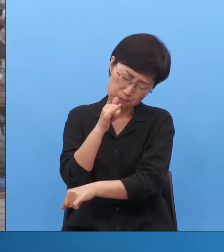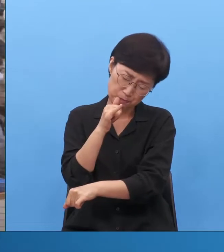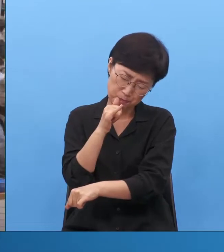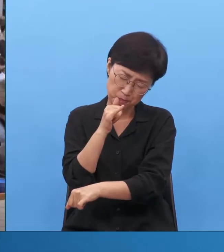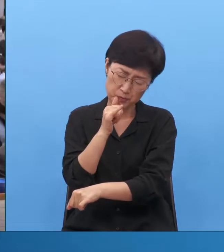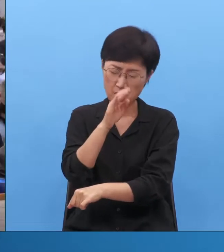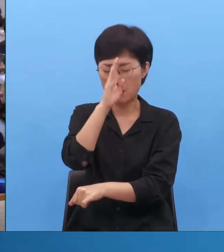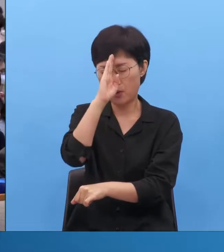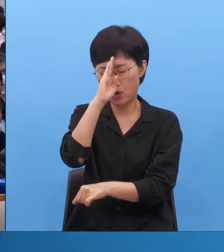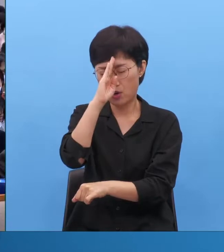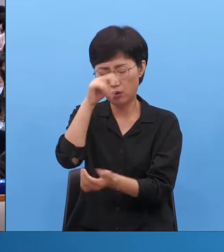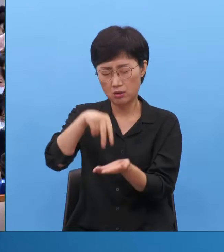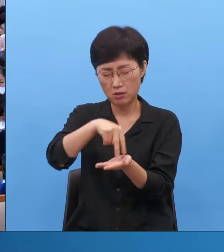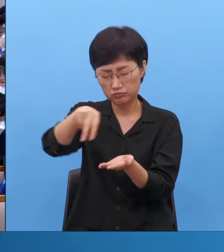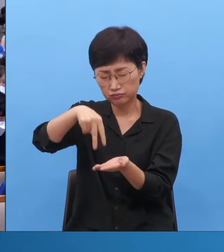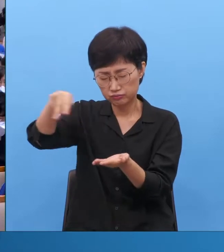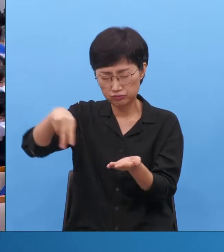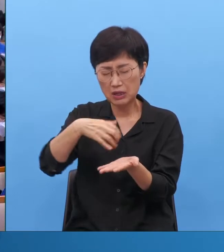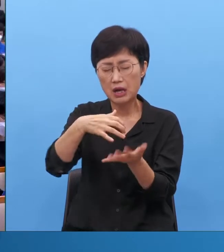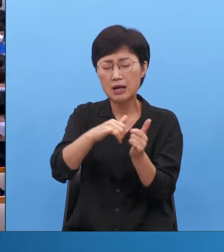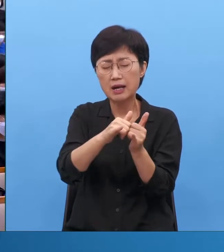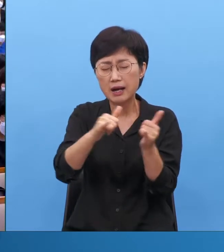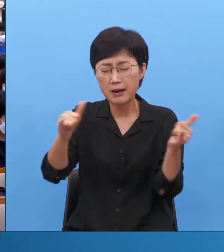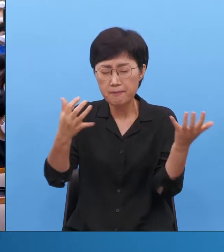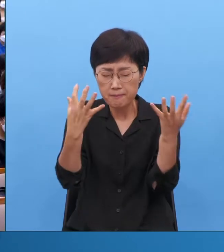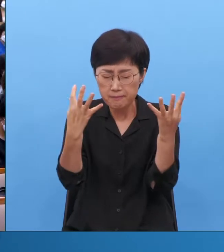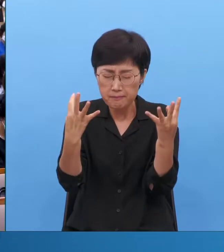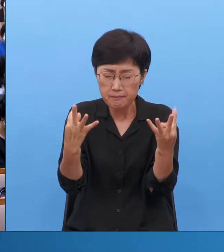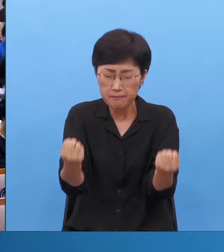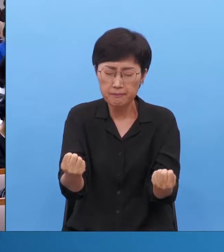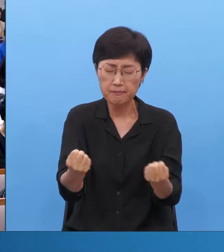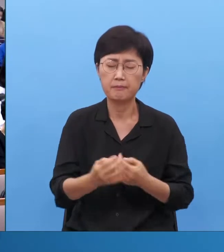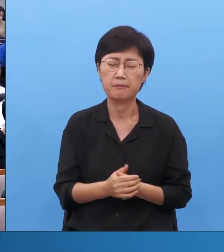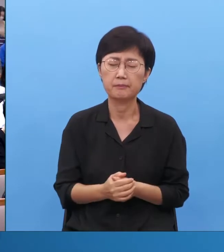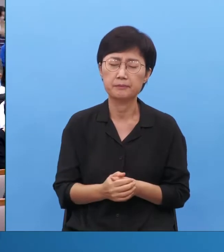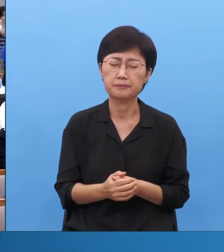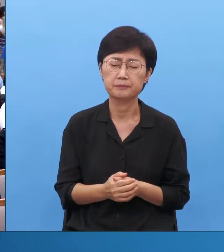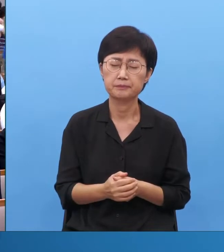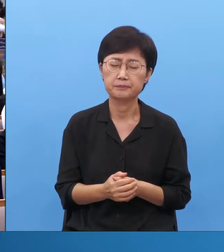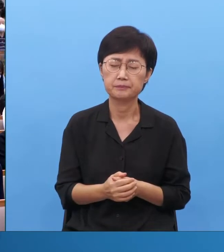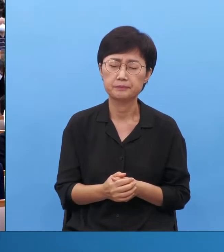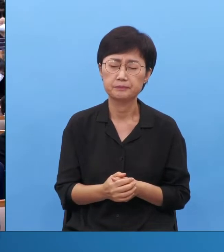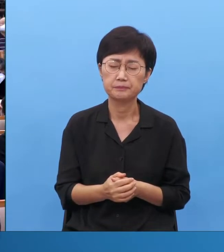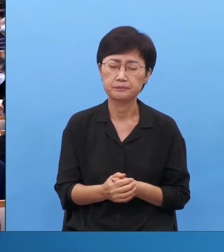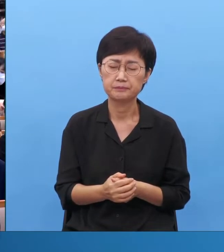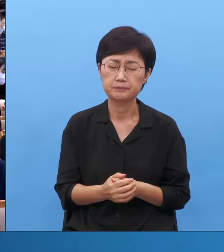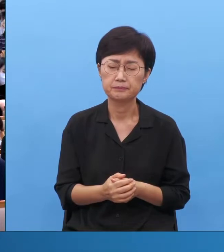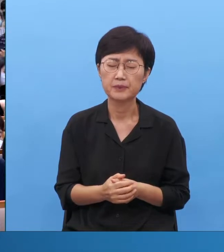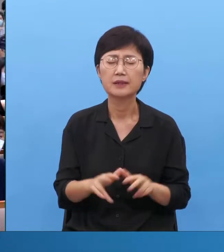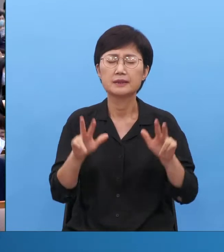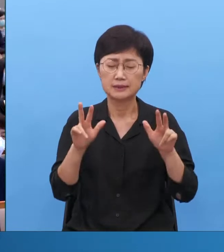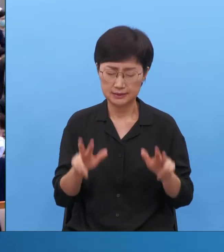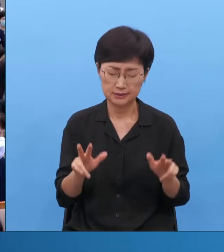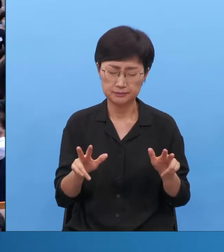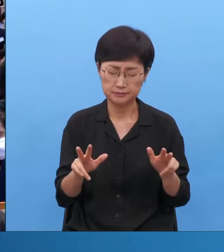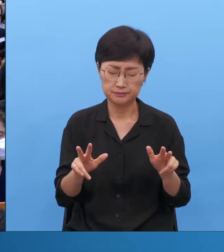are suffering from diseases like mental disorders and cancer, while still others are wandering due to drug abuse and addictions. 이때에